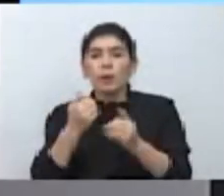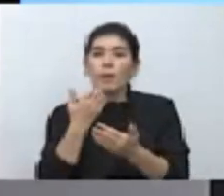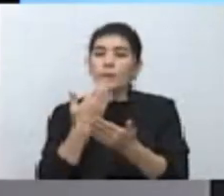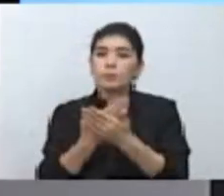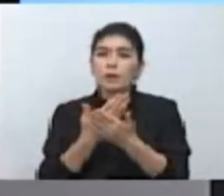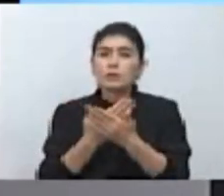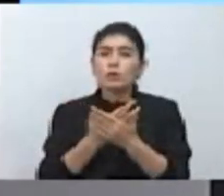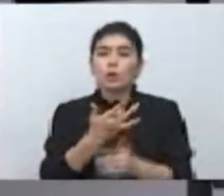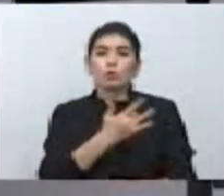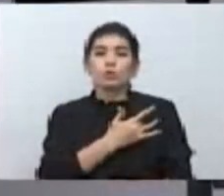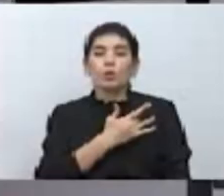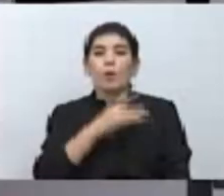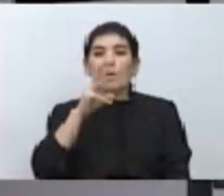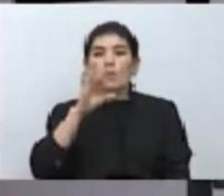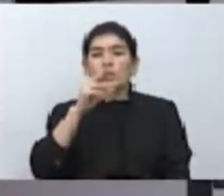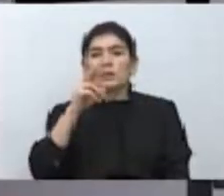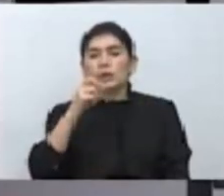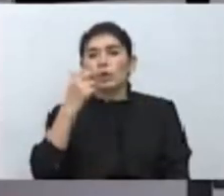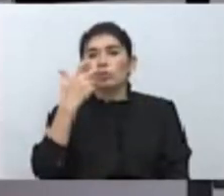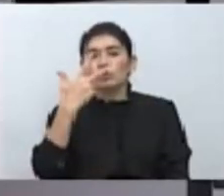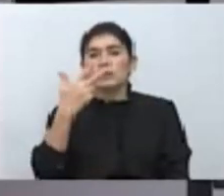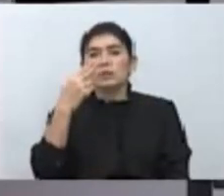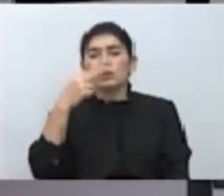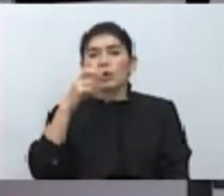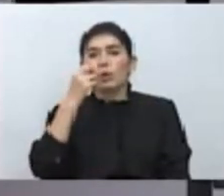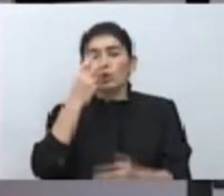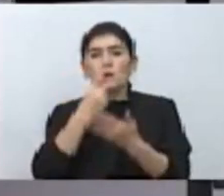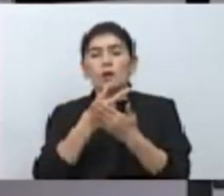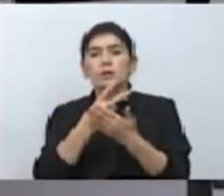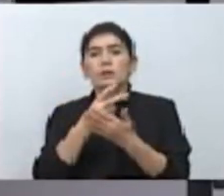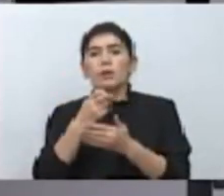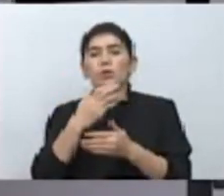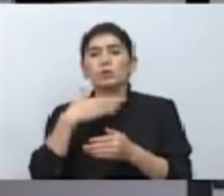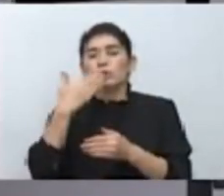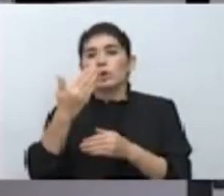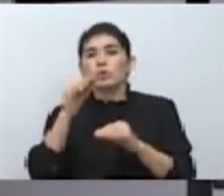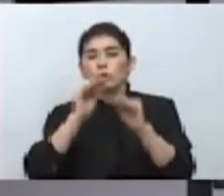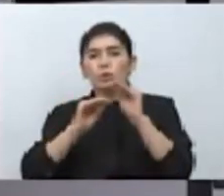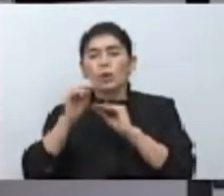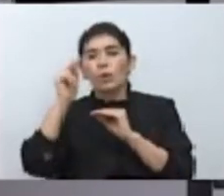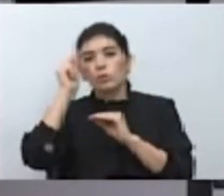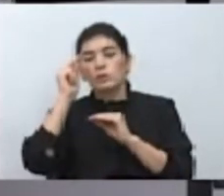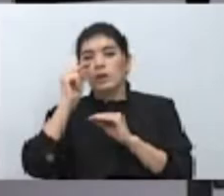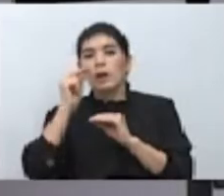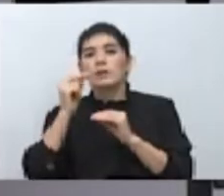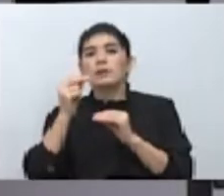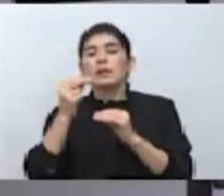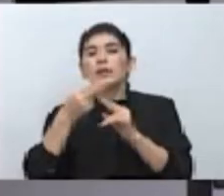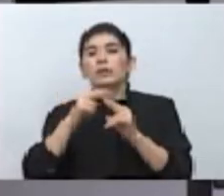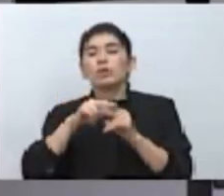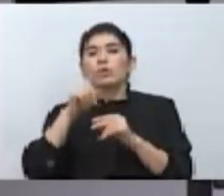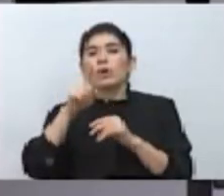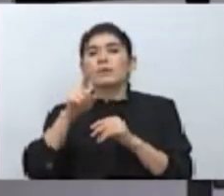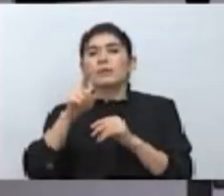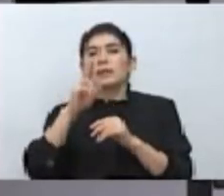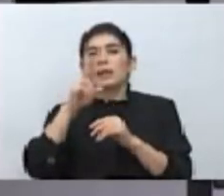Masalan, yurakni modelini, o'sha 3D-li modelini ko'rish orqali biz uni tuzilishini o'rganishimiz mumkin. Ya'ni